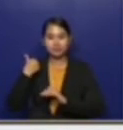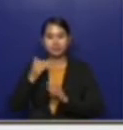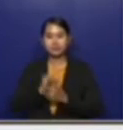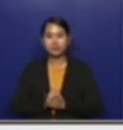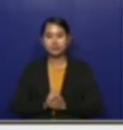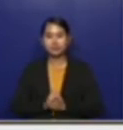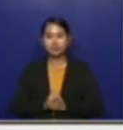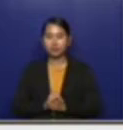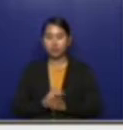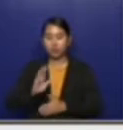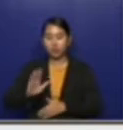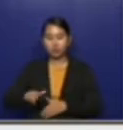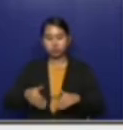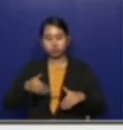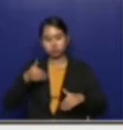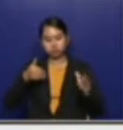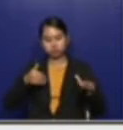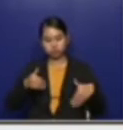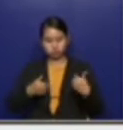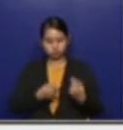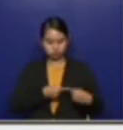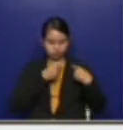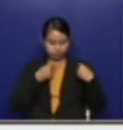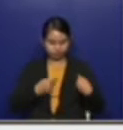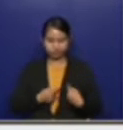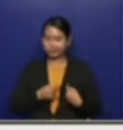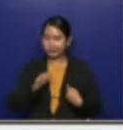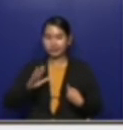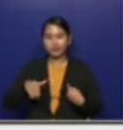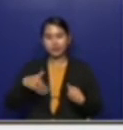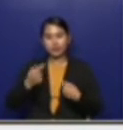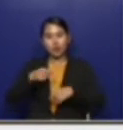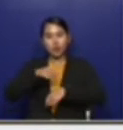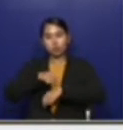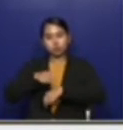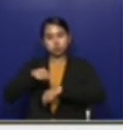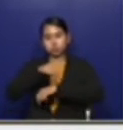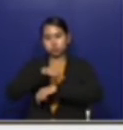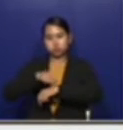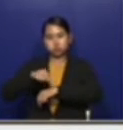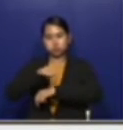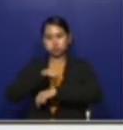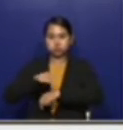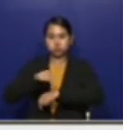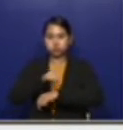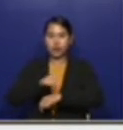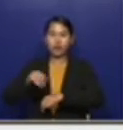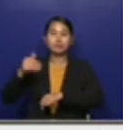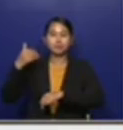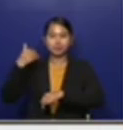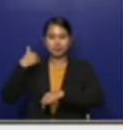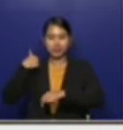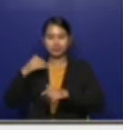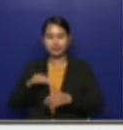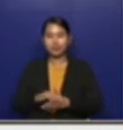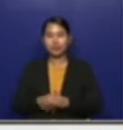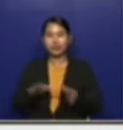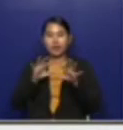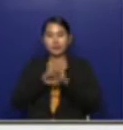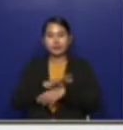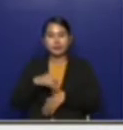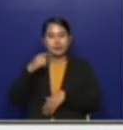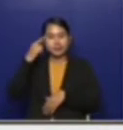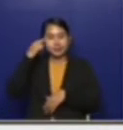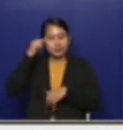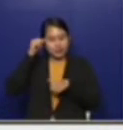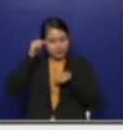ะฟื้นตัวฟื้นจิตใจประชาชนใช้เวลานานมากและจะเป็นแผลเป็นในจิตใจประชาชนที่ย